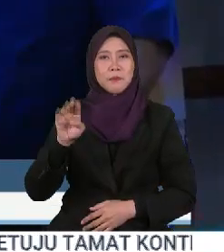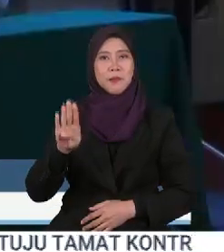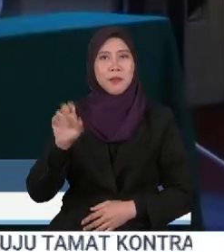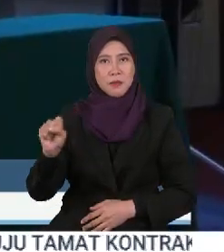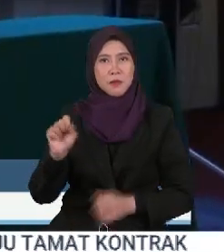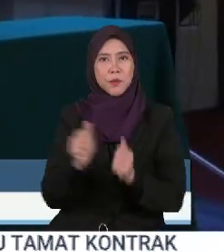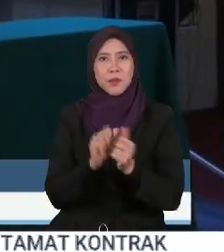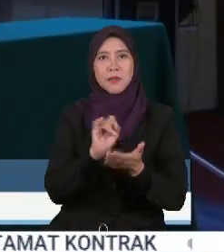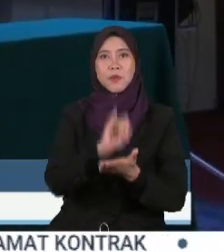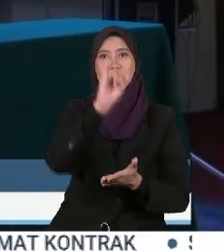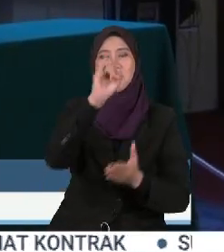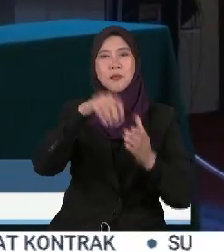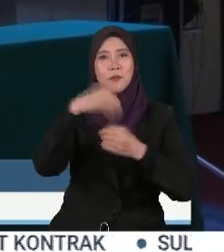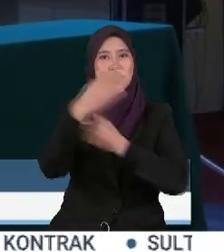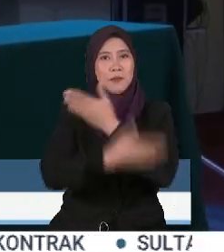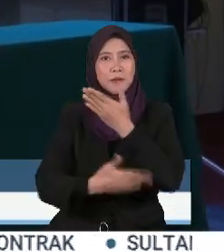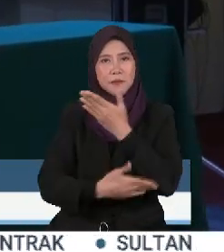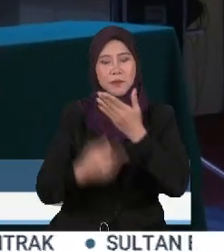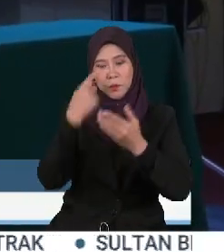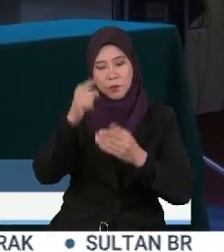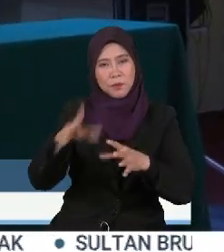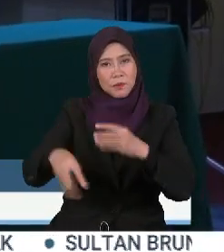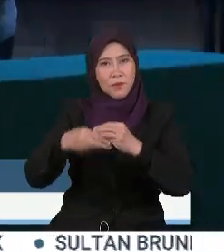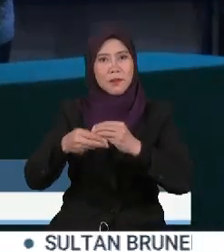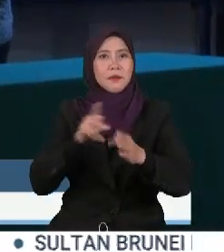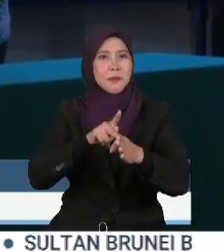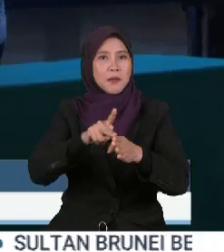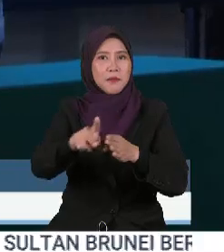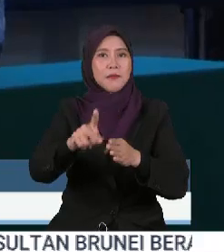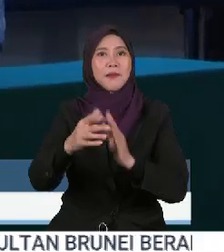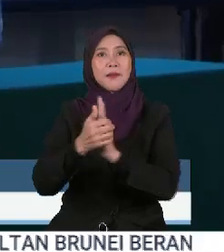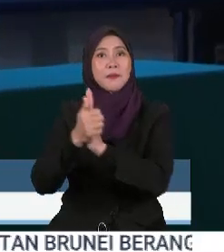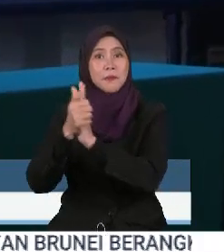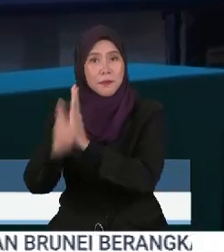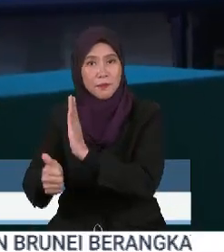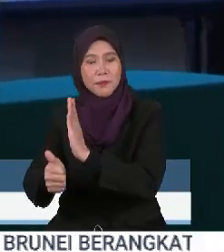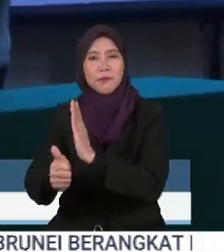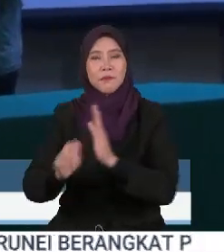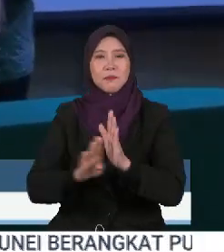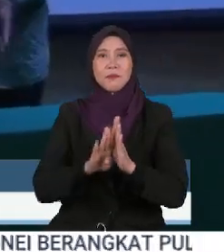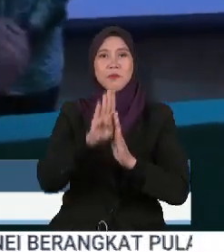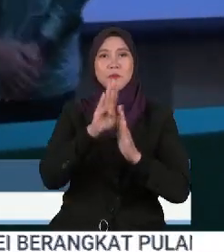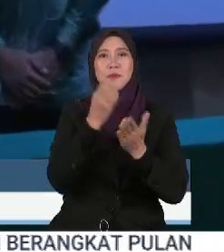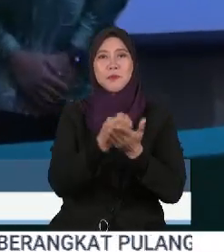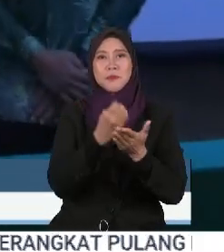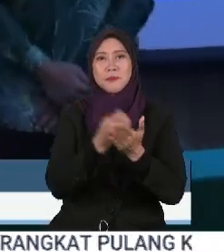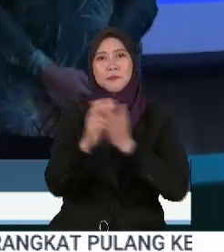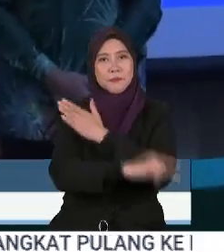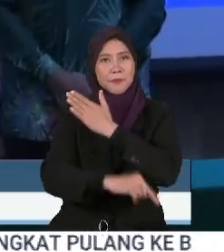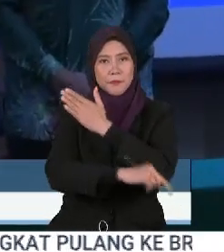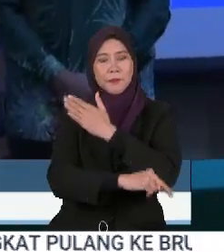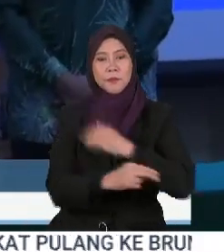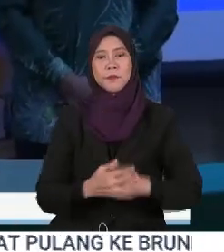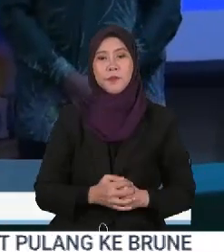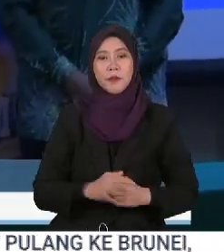bersama institusi pendidikan luar negara untuk meningkatkan kepakaran dan kemahiran dalam membangunkan ekonomi negeri. Beliau